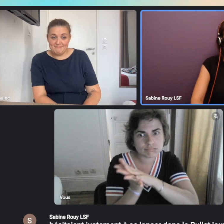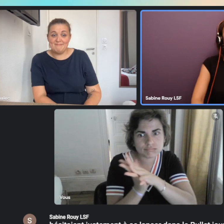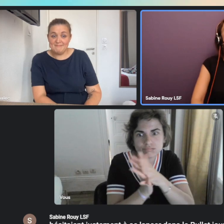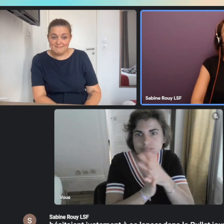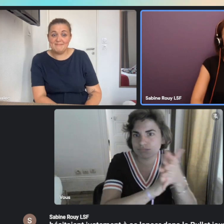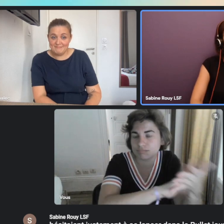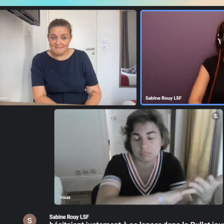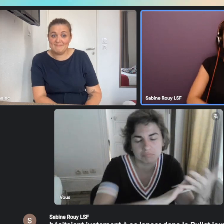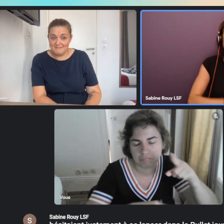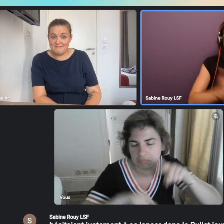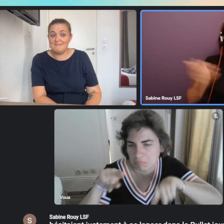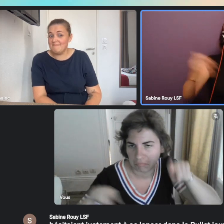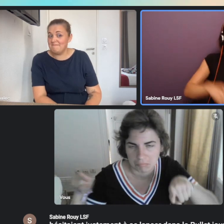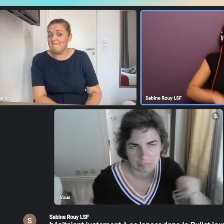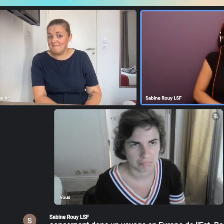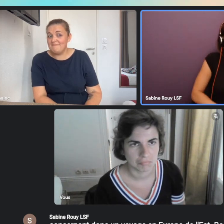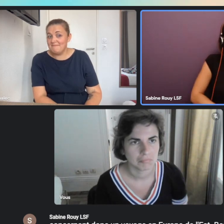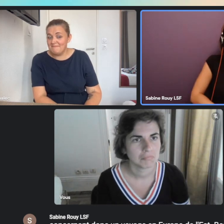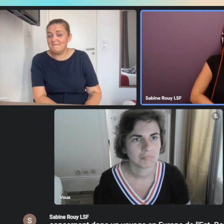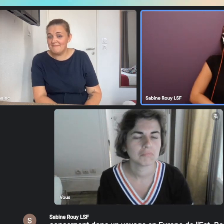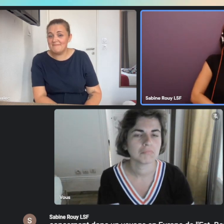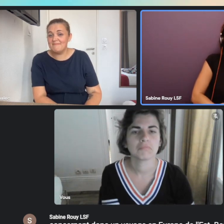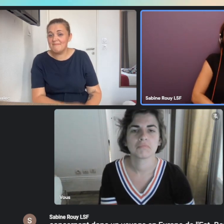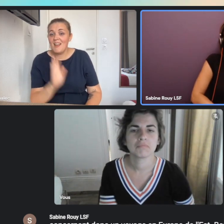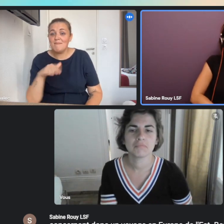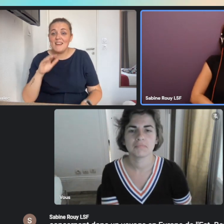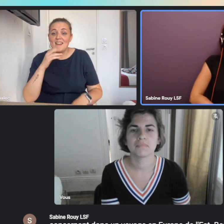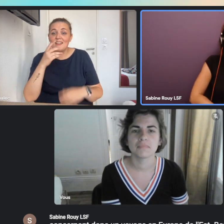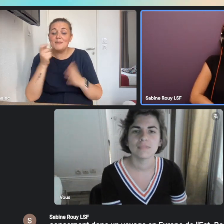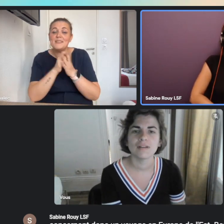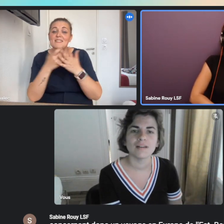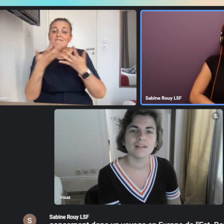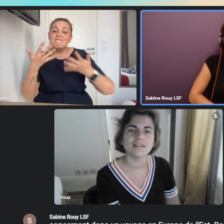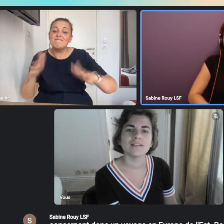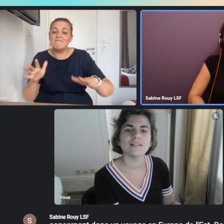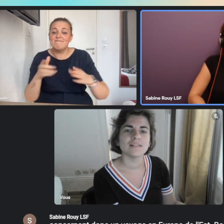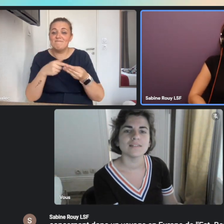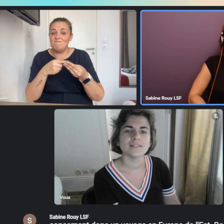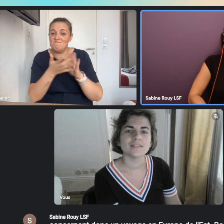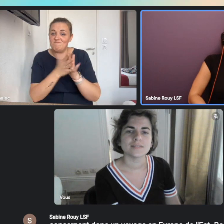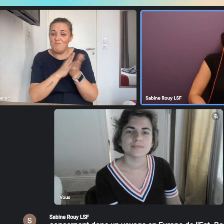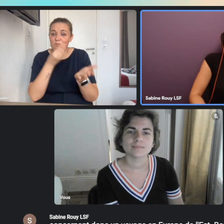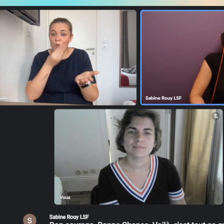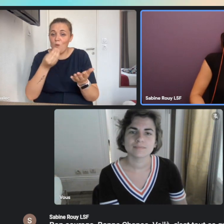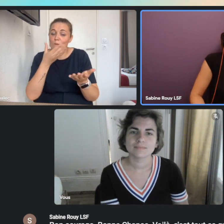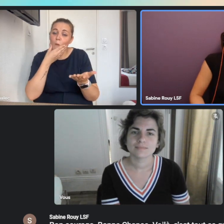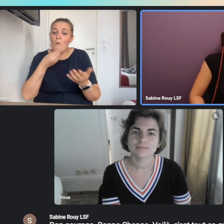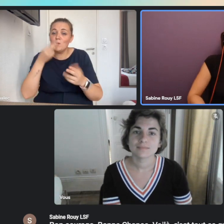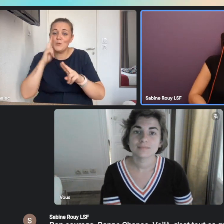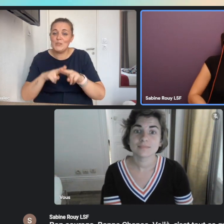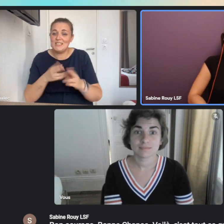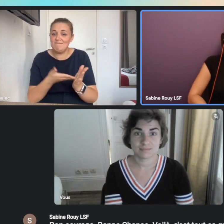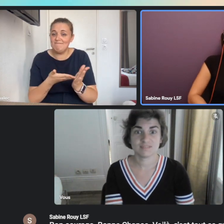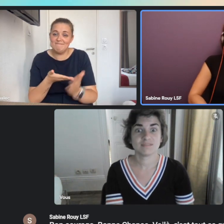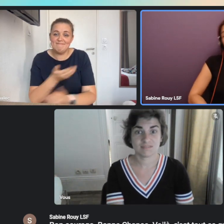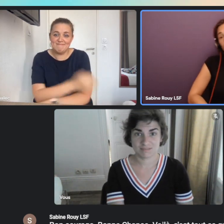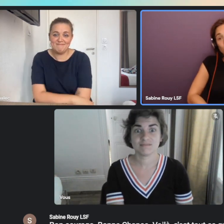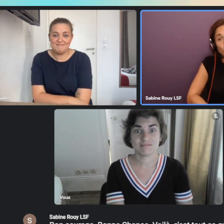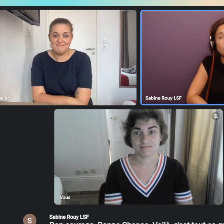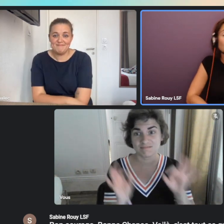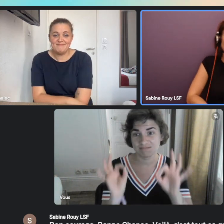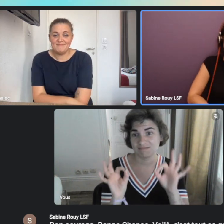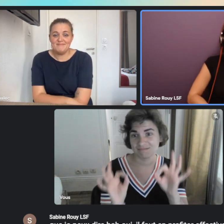justement par un voyage et puis le transformer. Ça dépend de chacun. Effectivement, une fois que c'est fini, du coup, ça fait